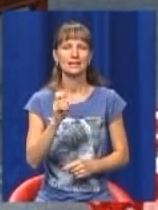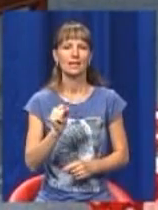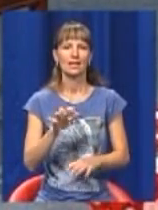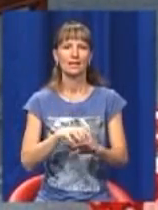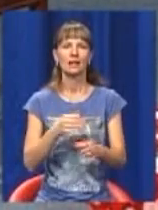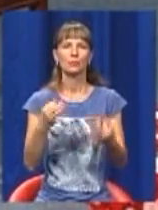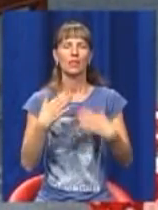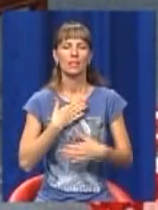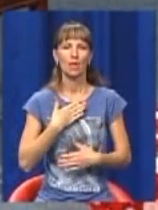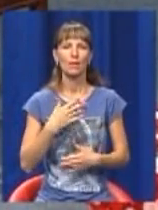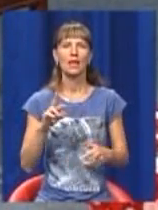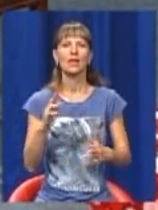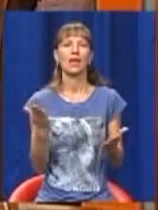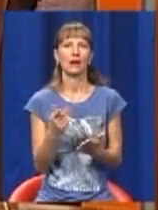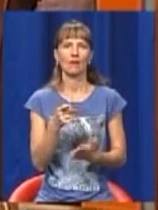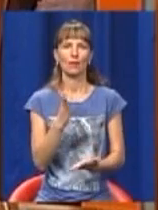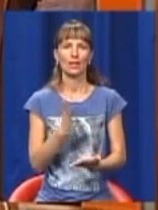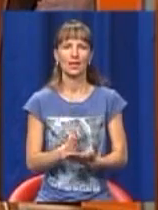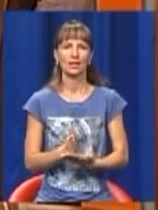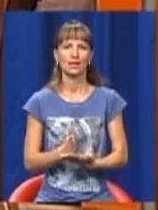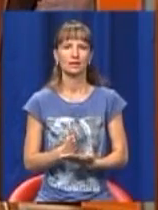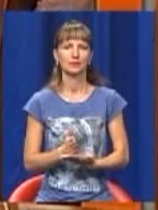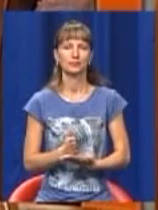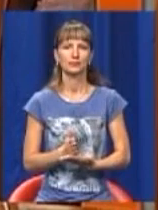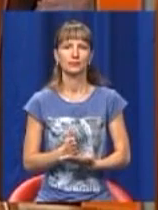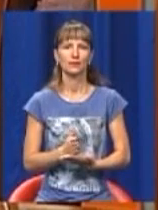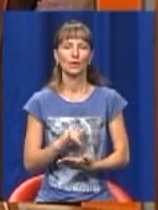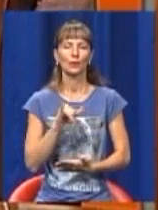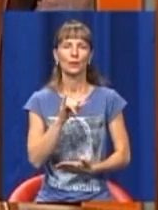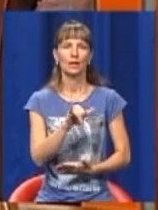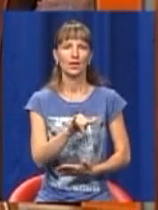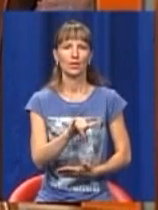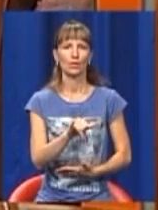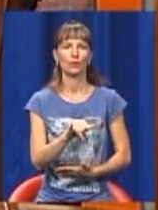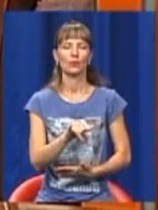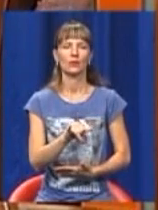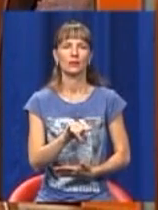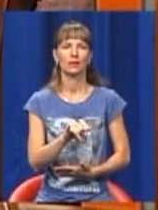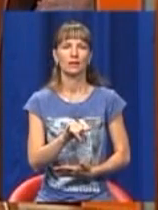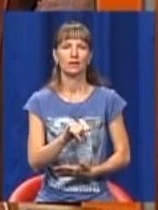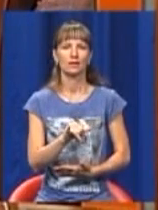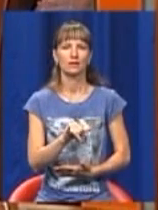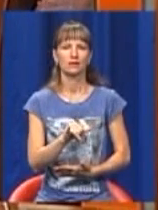ну розповіси нам, яка вона є. У неї